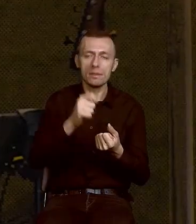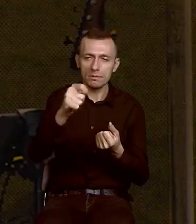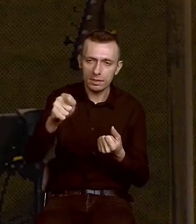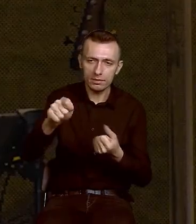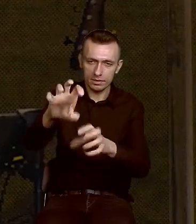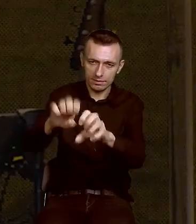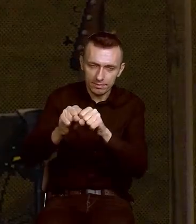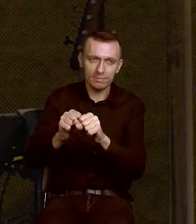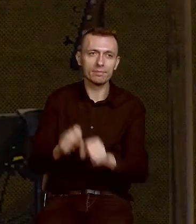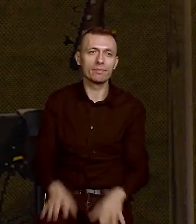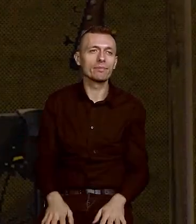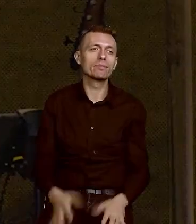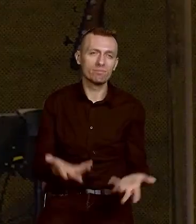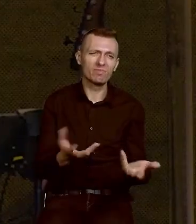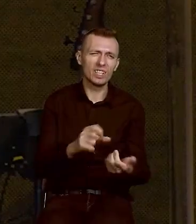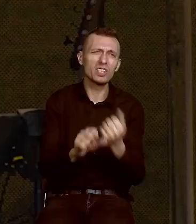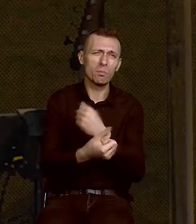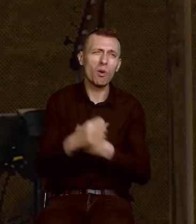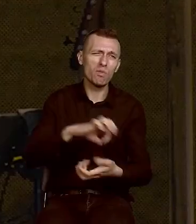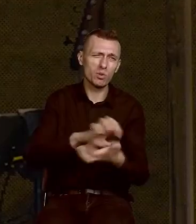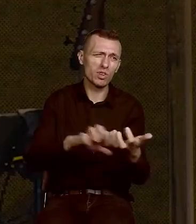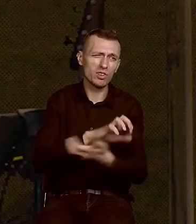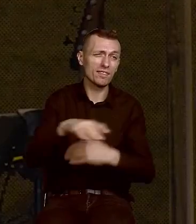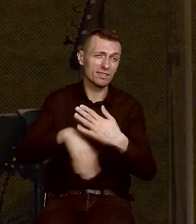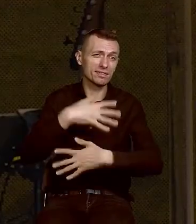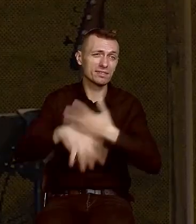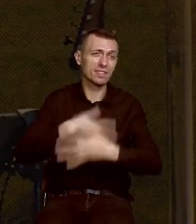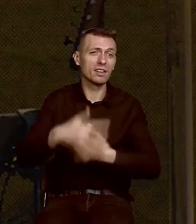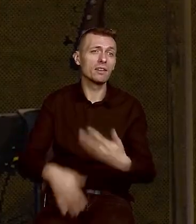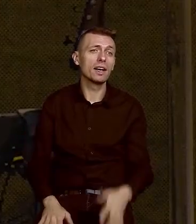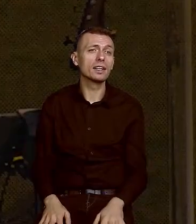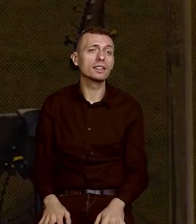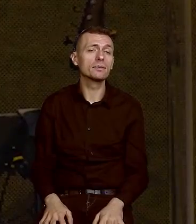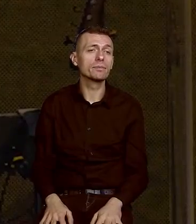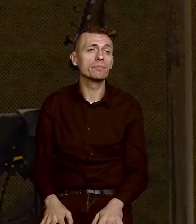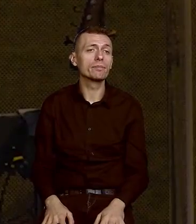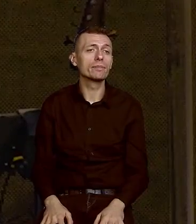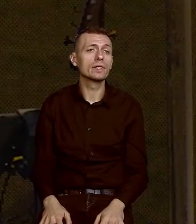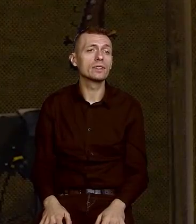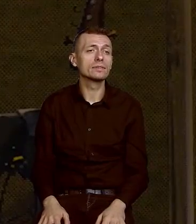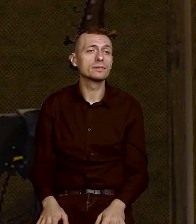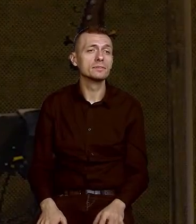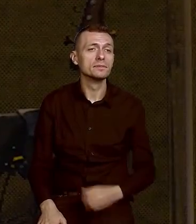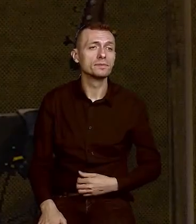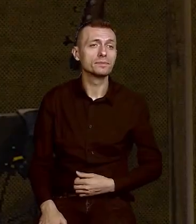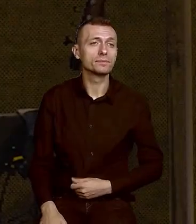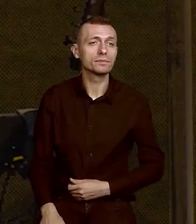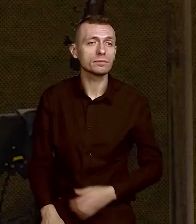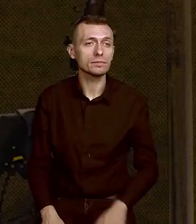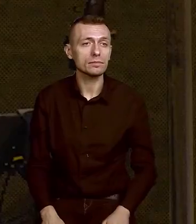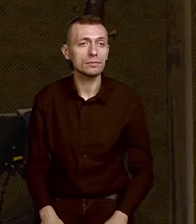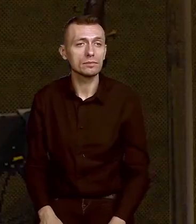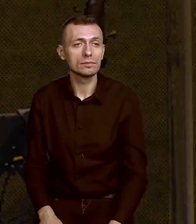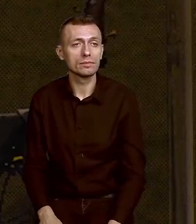jest taki pokręcony. Domagaliśmy się wolności, a kiedy ją otrzymaliśmy, ona nas zabiła.